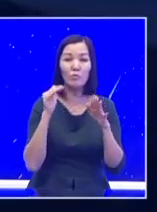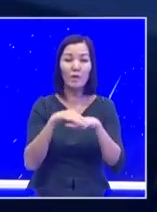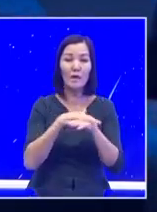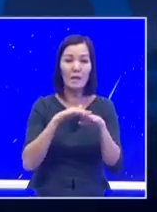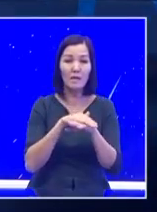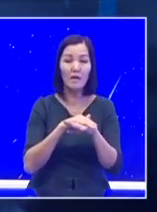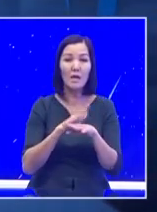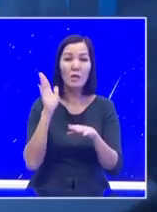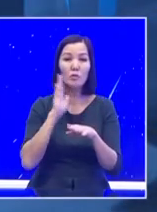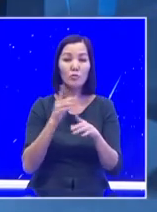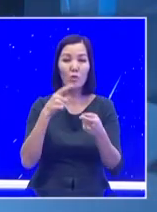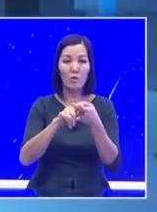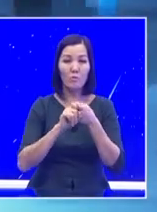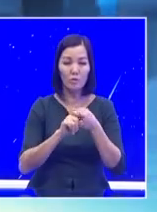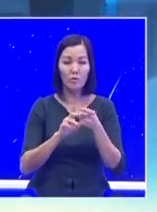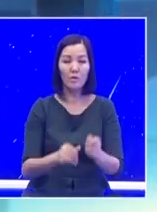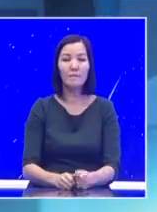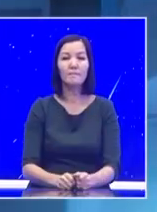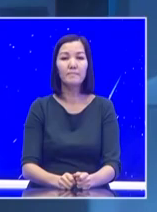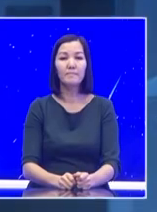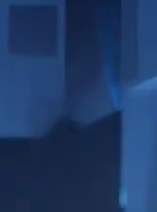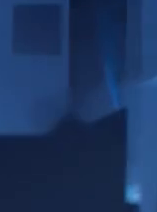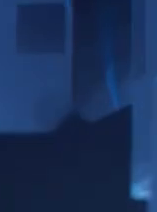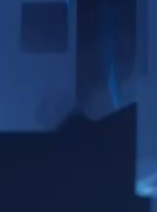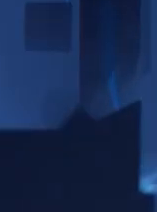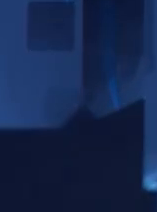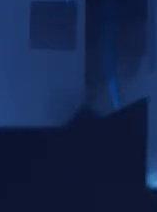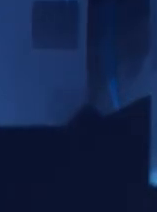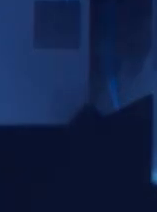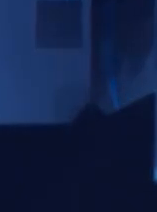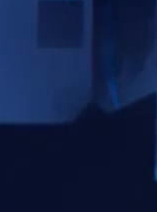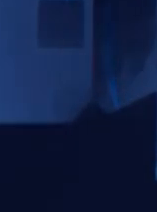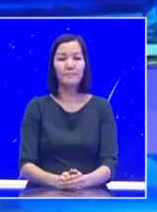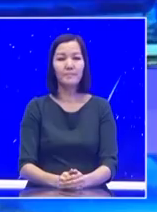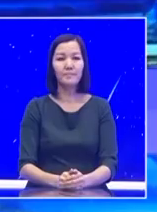тұрғыны ауыз суға қосылды. Жайзрай Саева, Жасұлан Шынкенже, Жетісу телеарнасы.